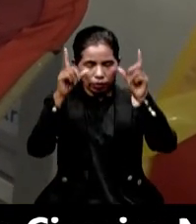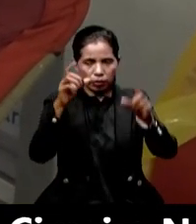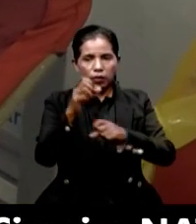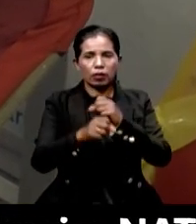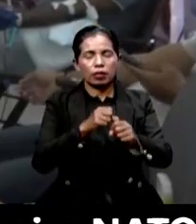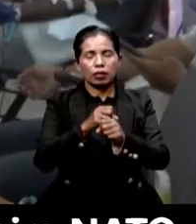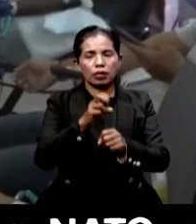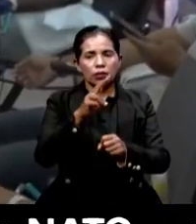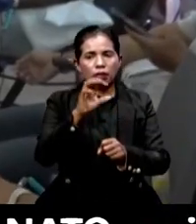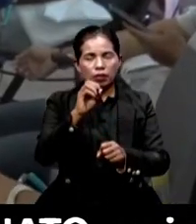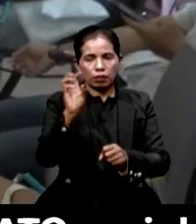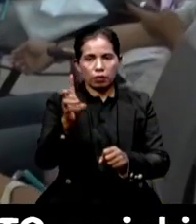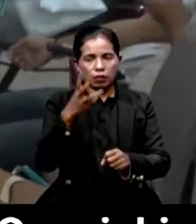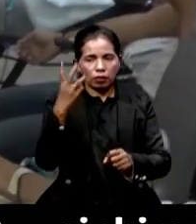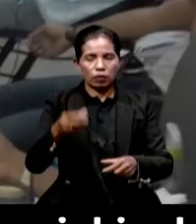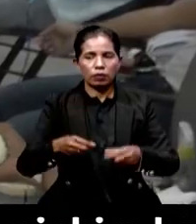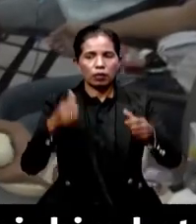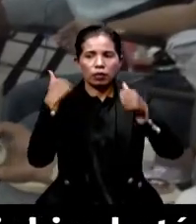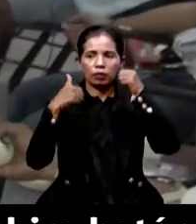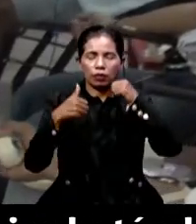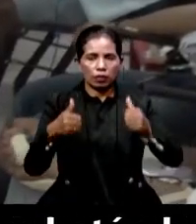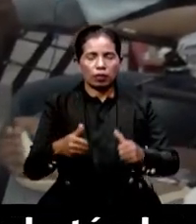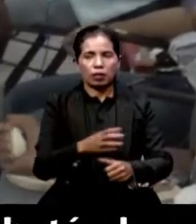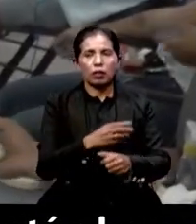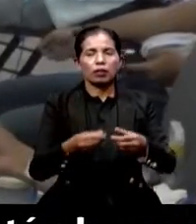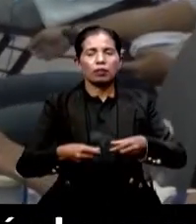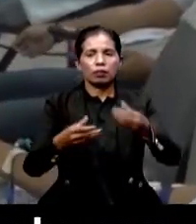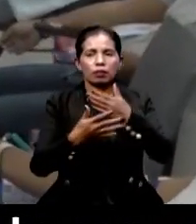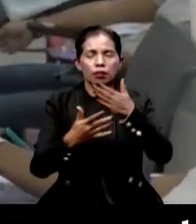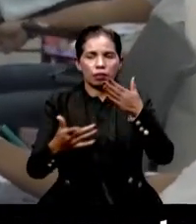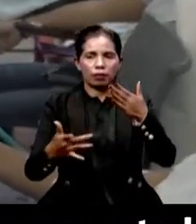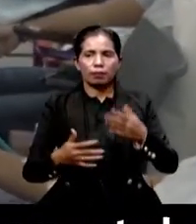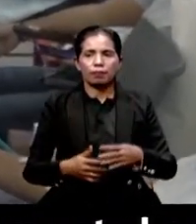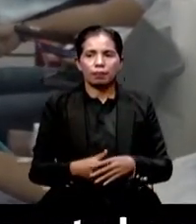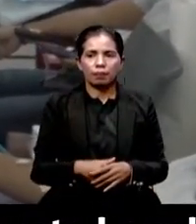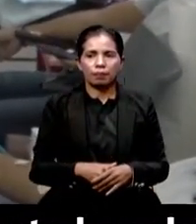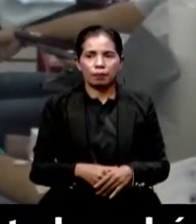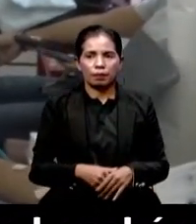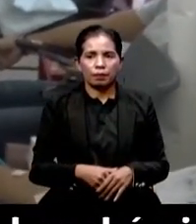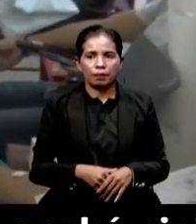resinen nebe halau atividade doação ran. Maritu da Costa, Emerencian Martins, GMN.